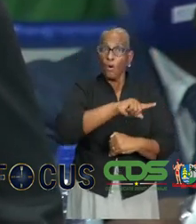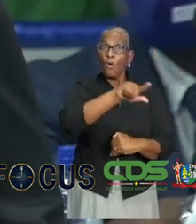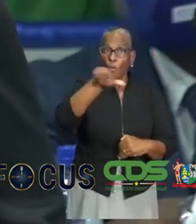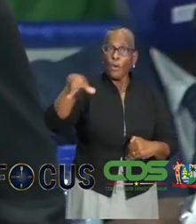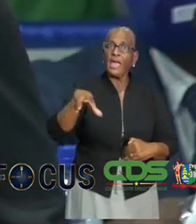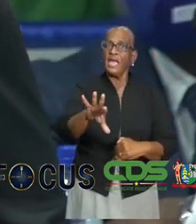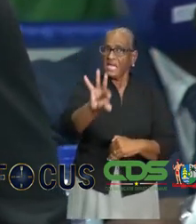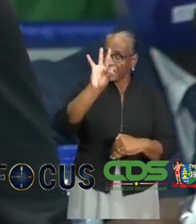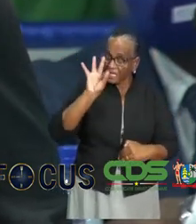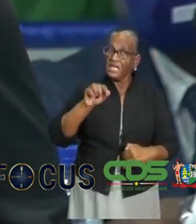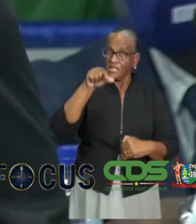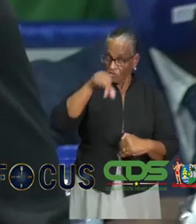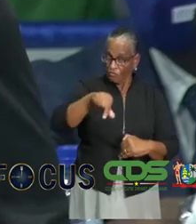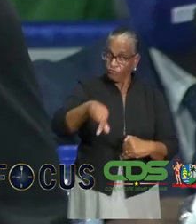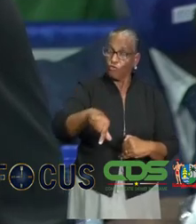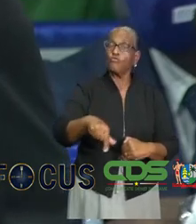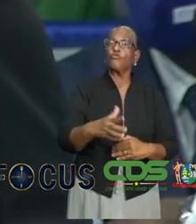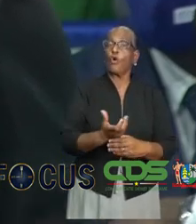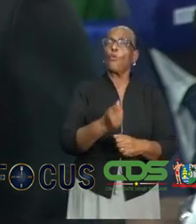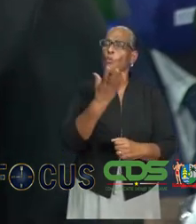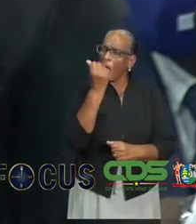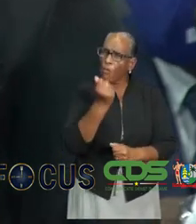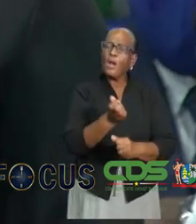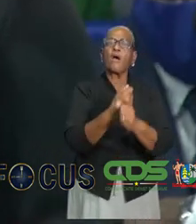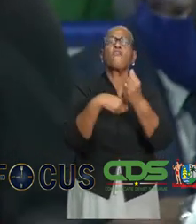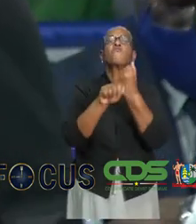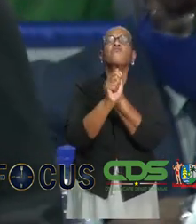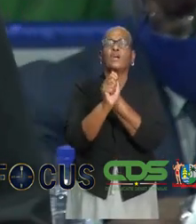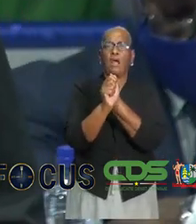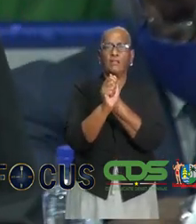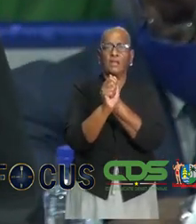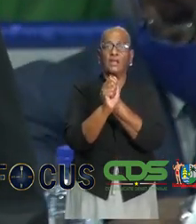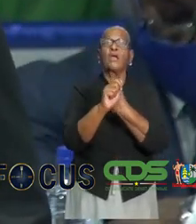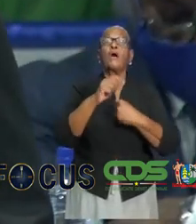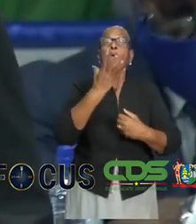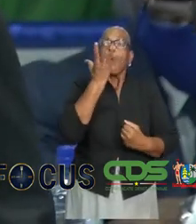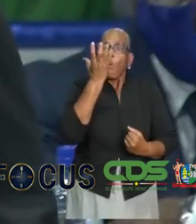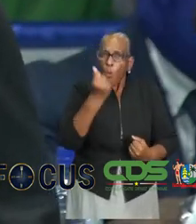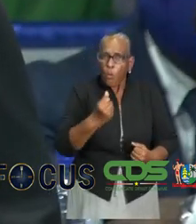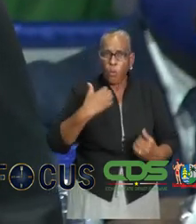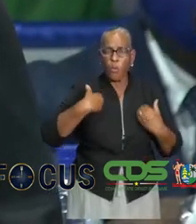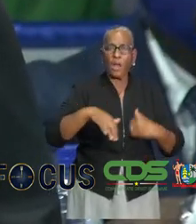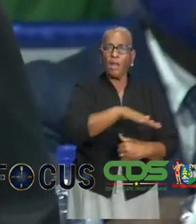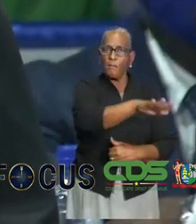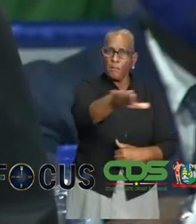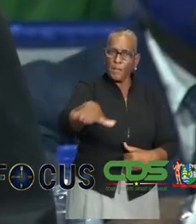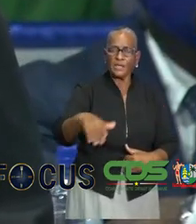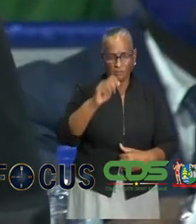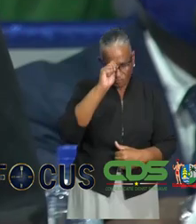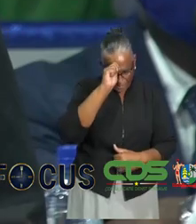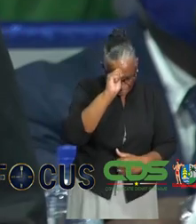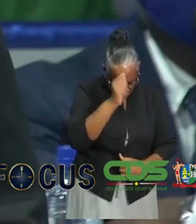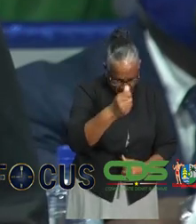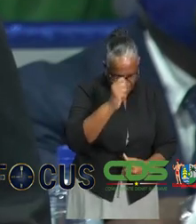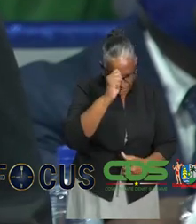om die verandering te brengen. Wij zijn hier om het volk te dienen. Wij vragen